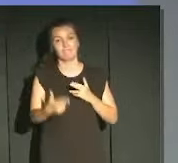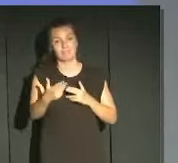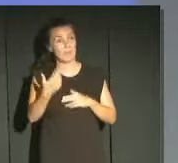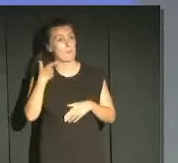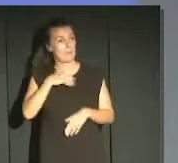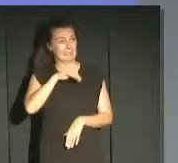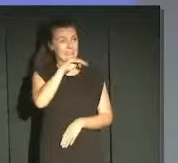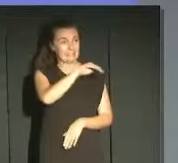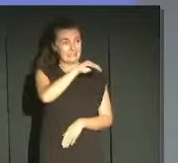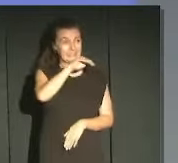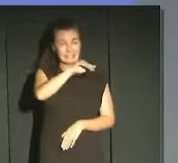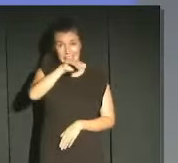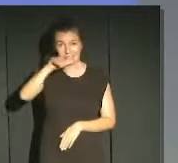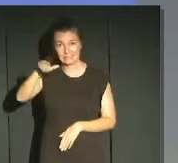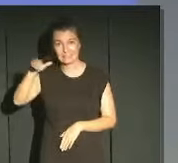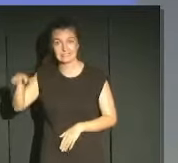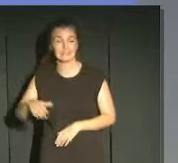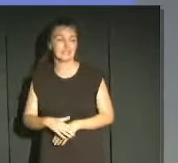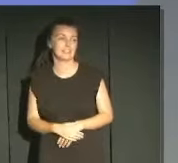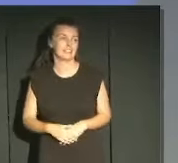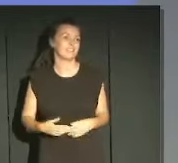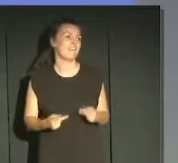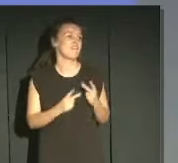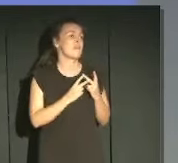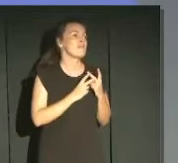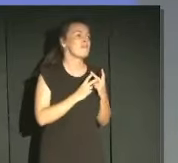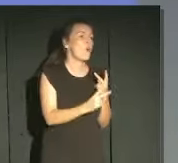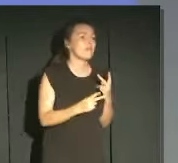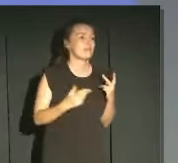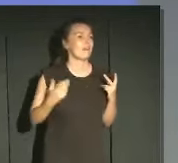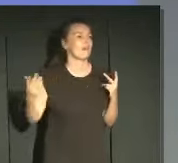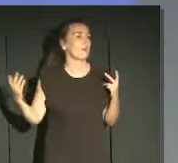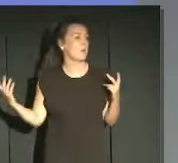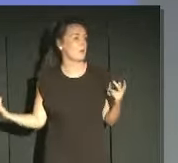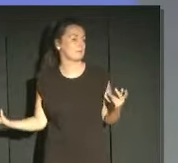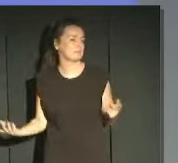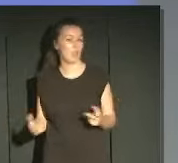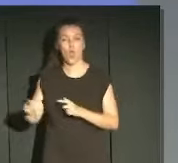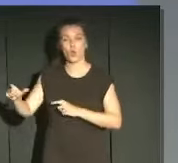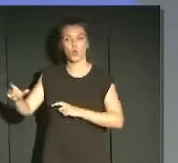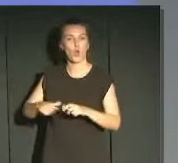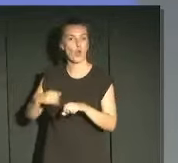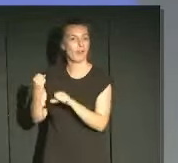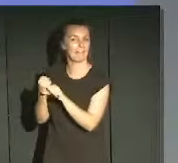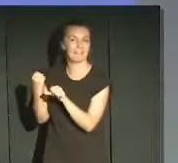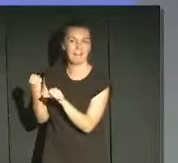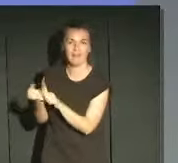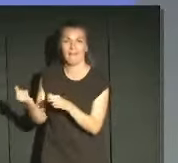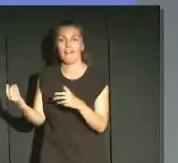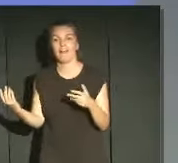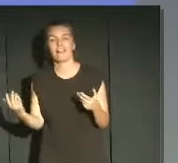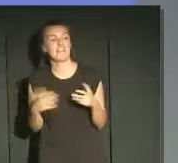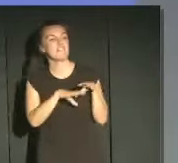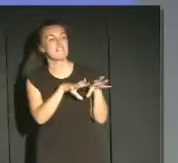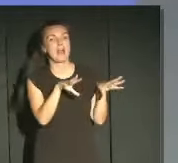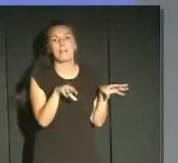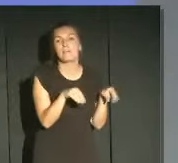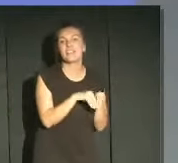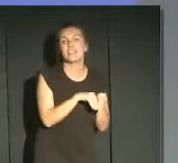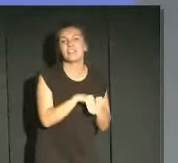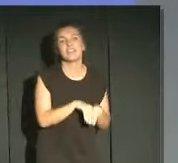mois pour aller saouler ses voisins ses collègues au boulot sa famille